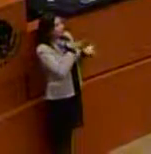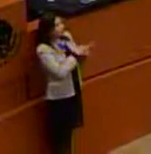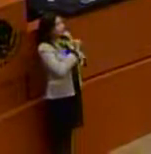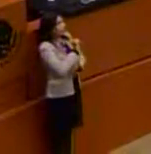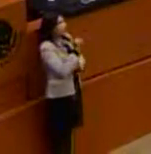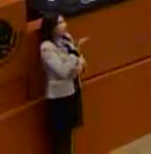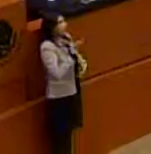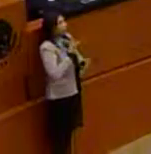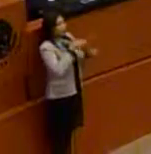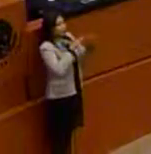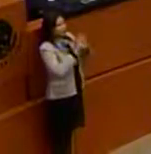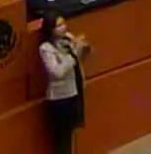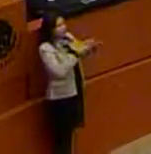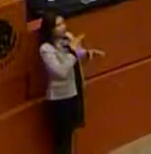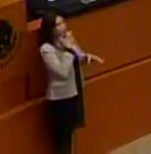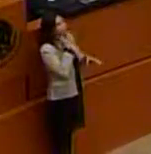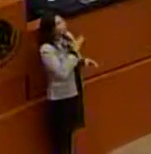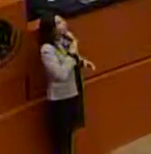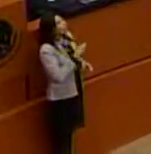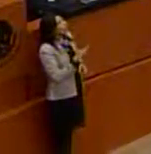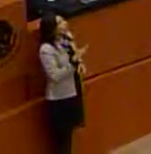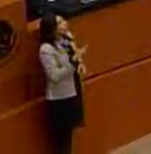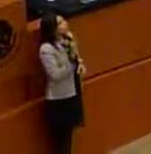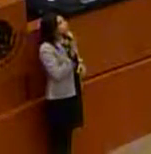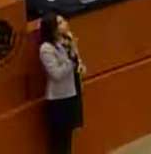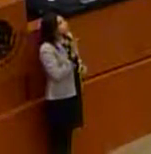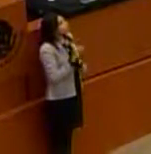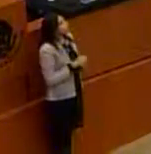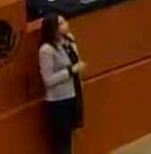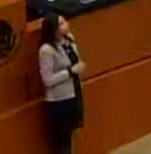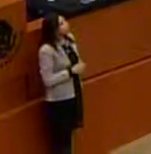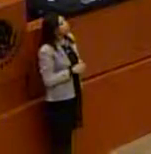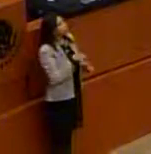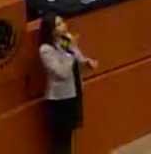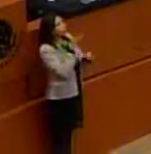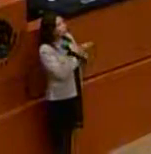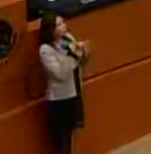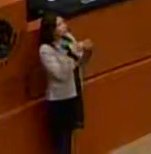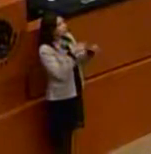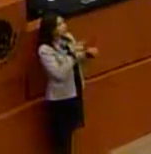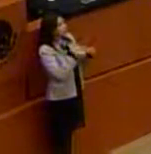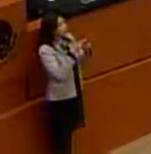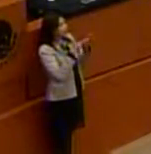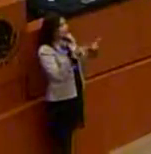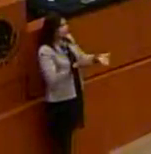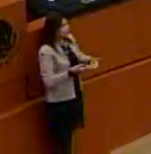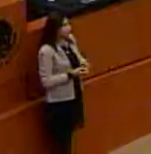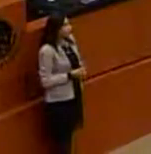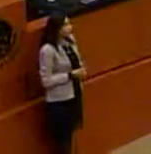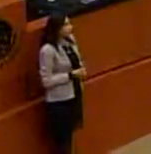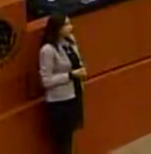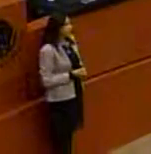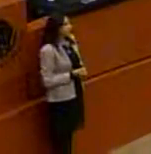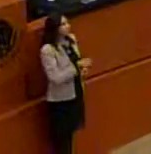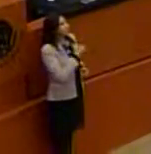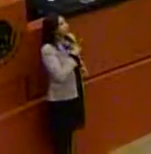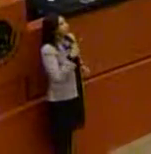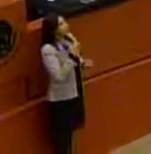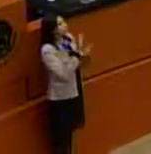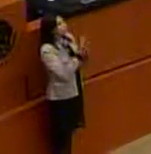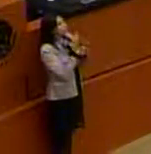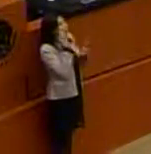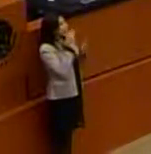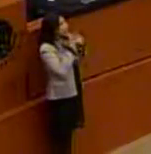il serait au même régime de protection sociale que maintenant. De toute façon, même en cas de oui à l'initiative, il faudra certainement attendre plusieurs années avant de